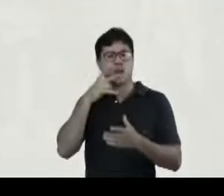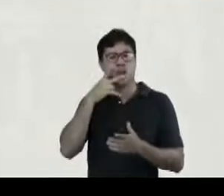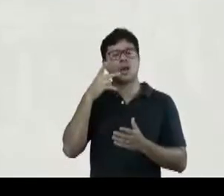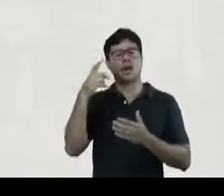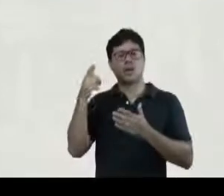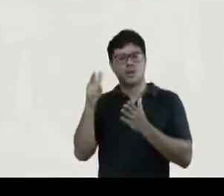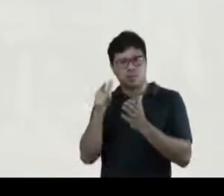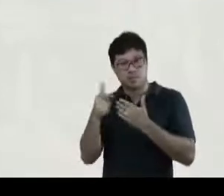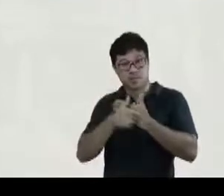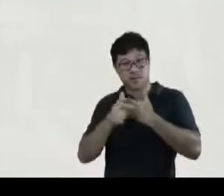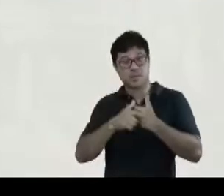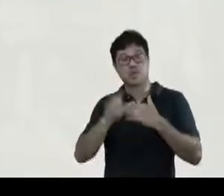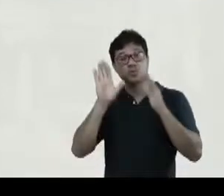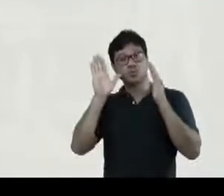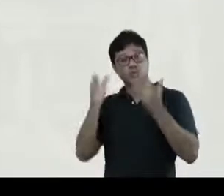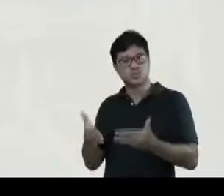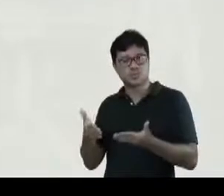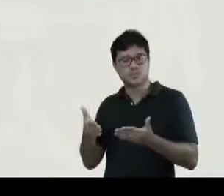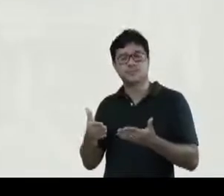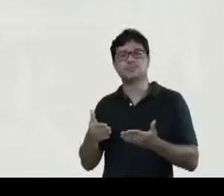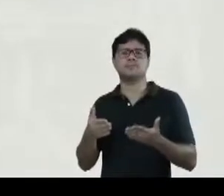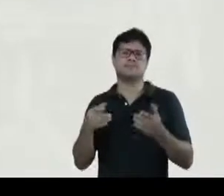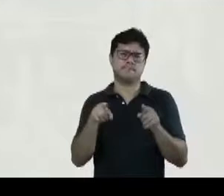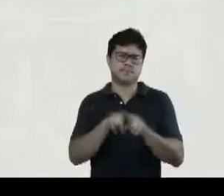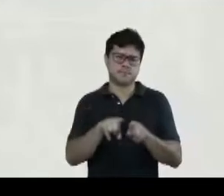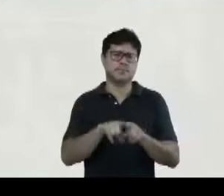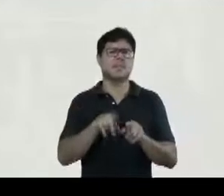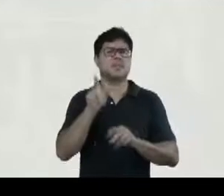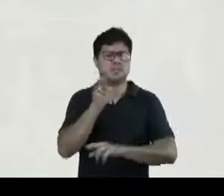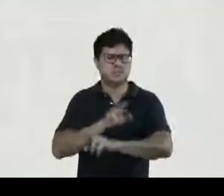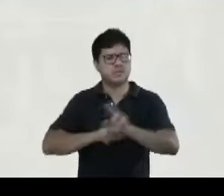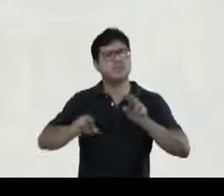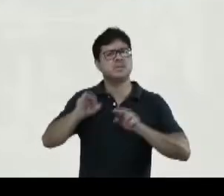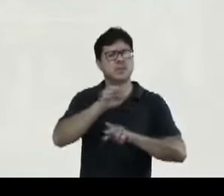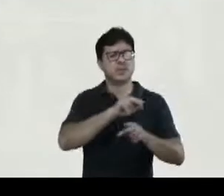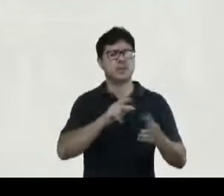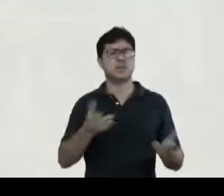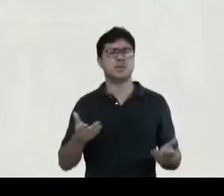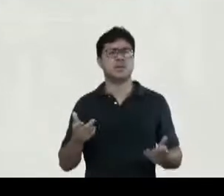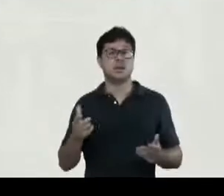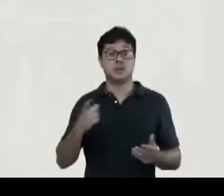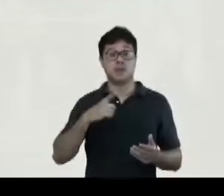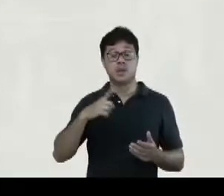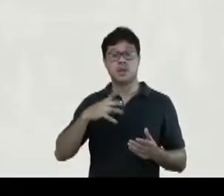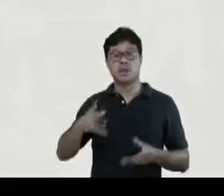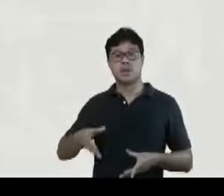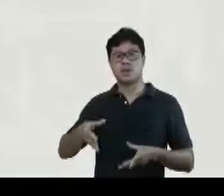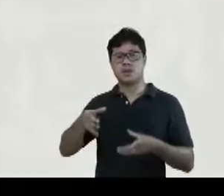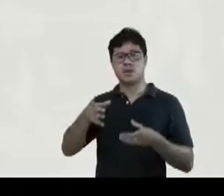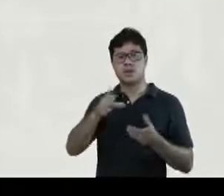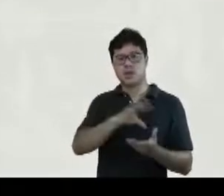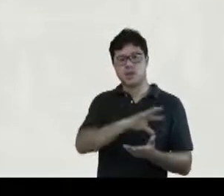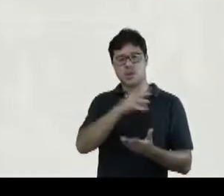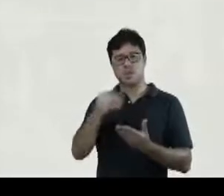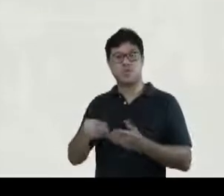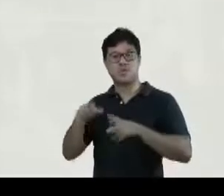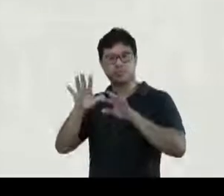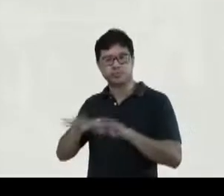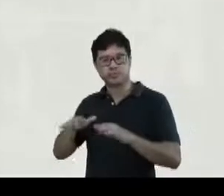Trotz dieser Vielfalt gilt, die maschinenlesbare Erfassung von Erschließungsdaten trägt